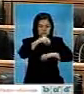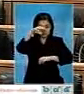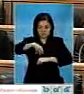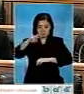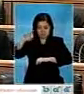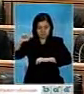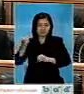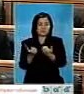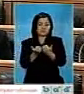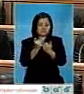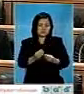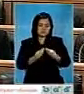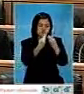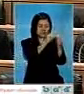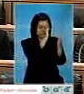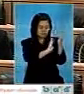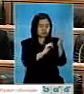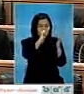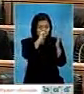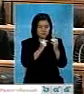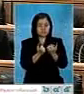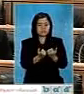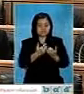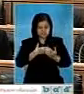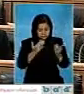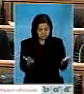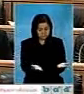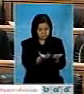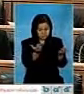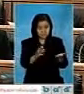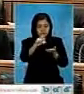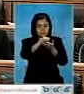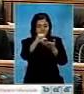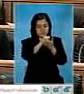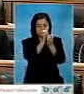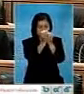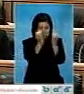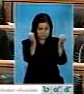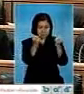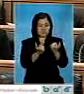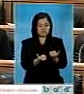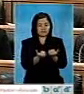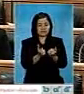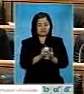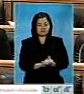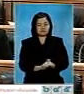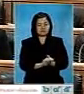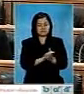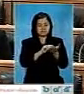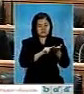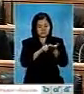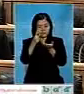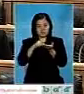งนี้เพื่อคนไทยทั้งประเทศผมขอสนับสนุนการแก้ไขรัฐธรรมนูญทั้ง3ร่